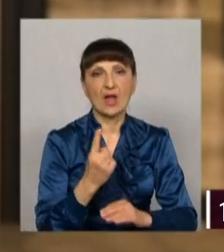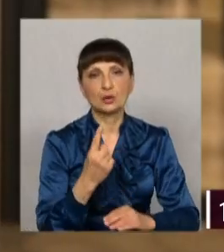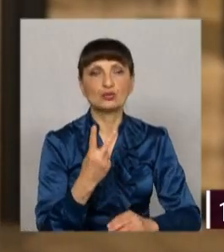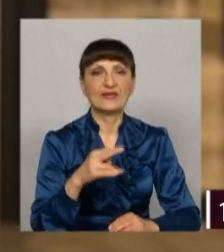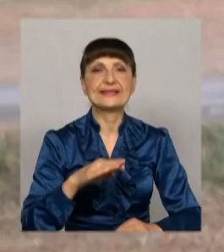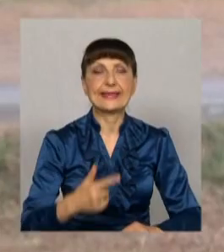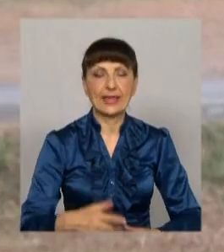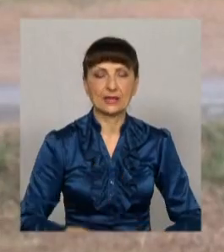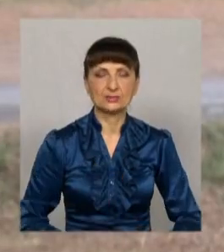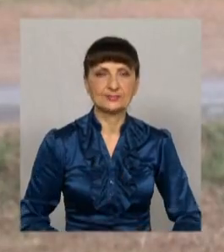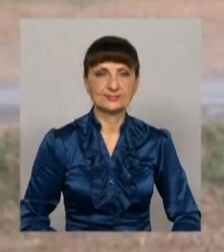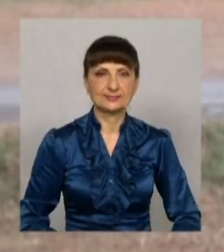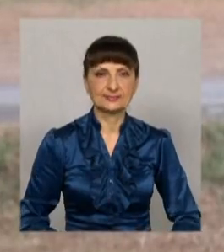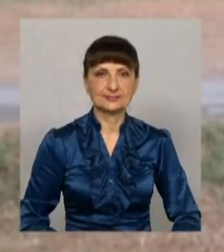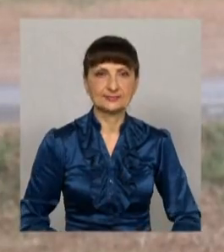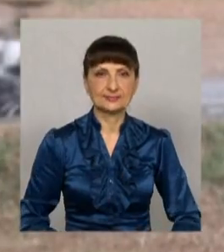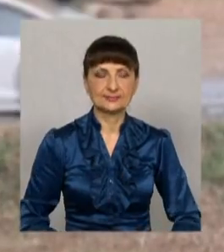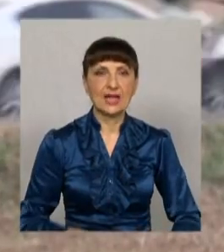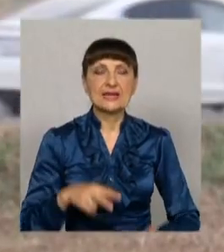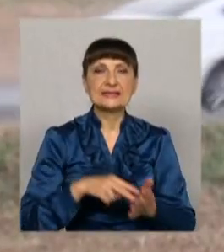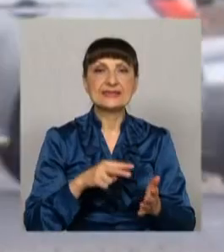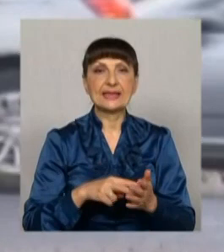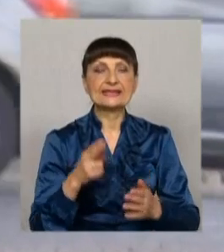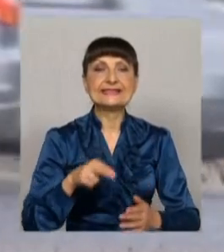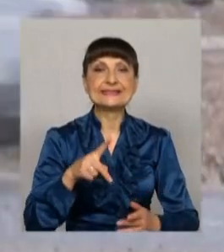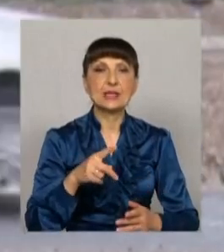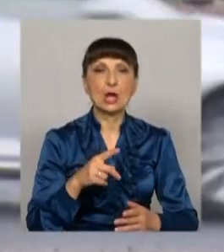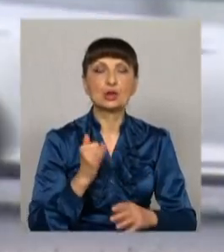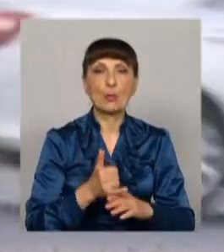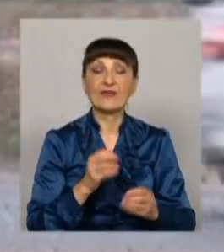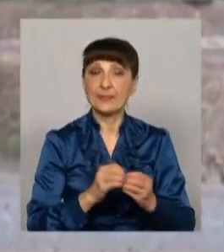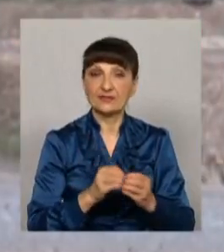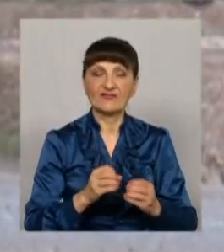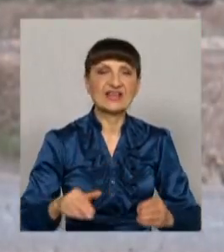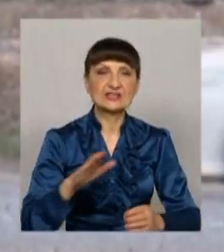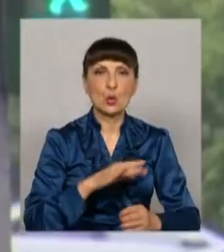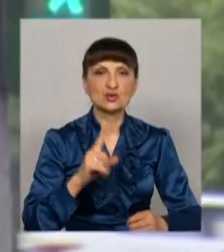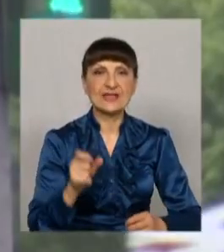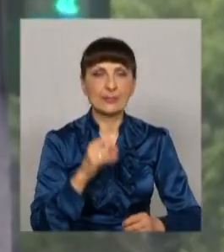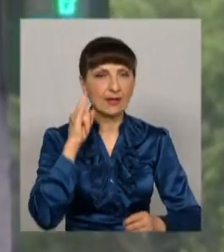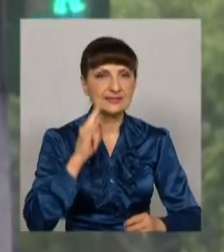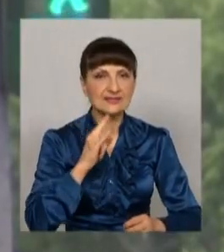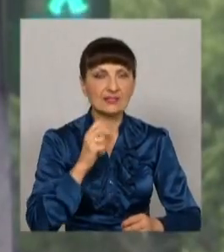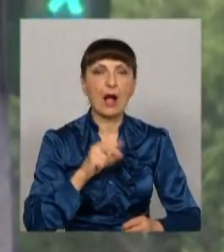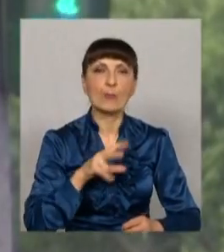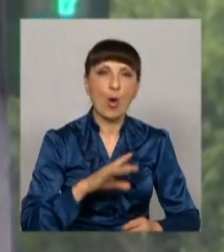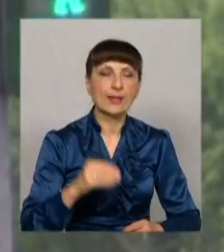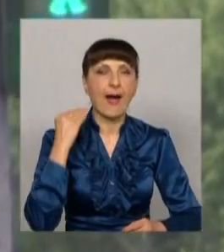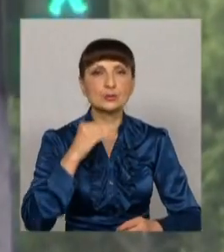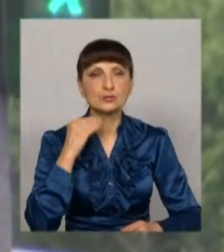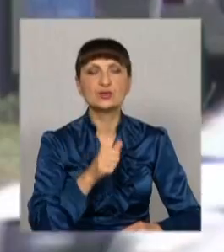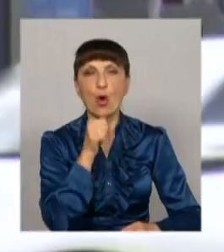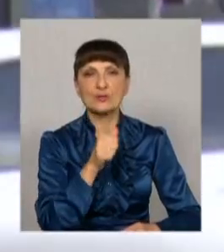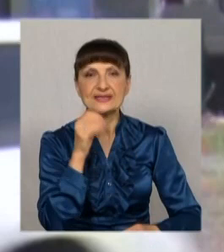тенге. Несмотря на то, что цены на дистопливо остались прежними в восточном и западном Казахстане, в Акмолинской, Актюбинской,